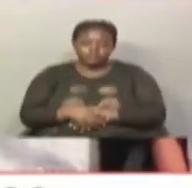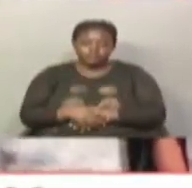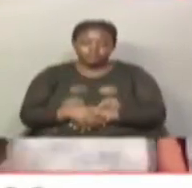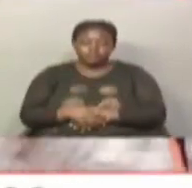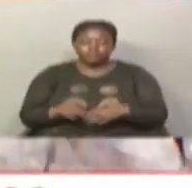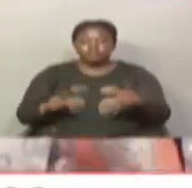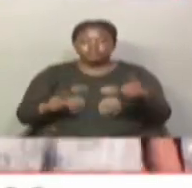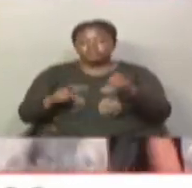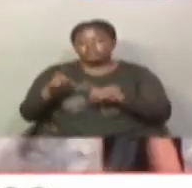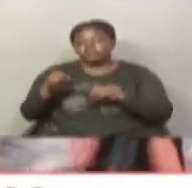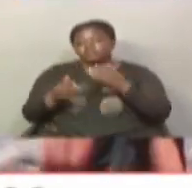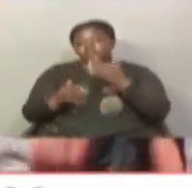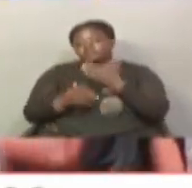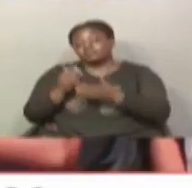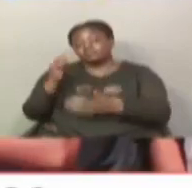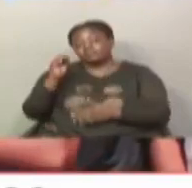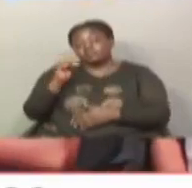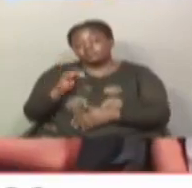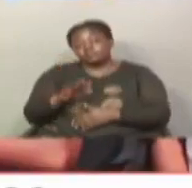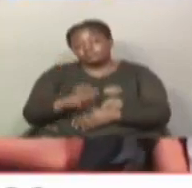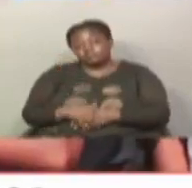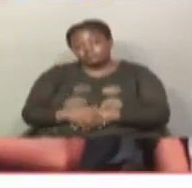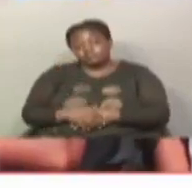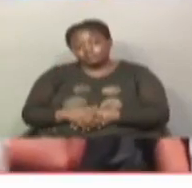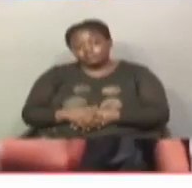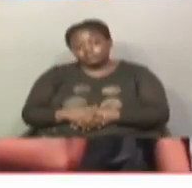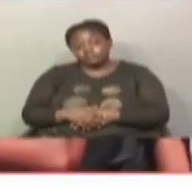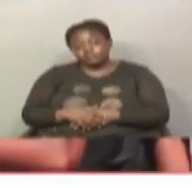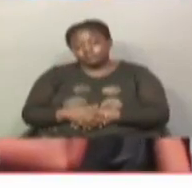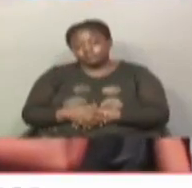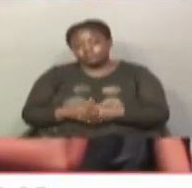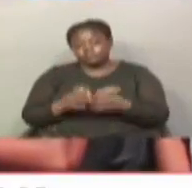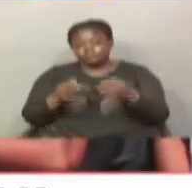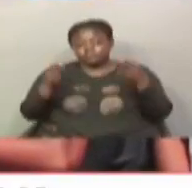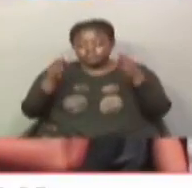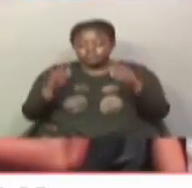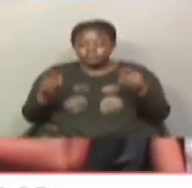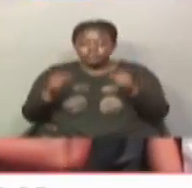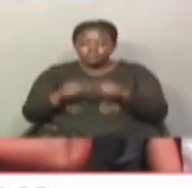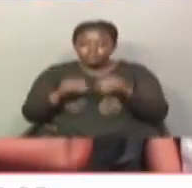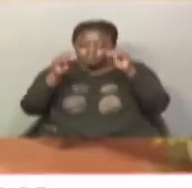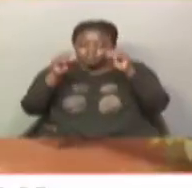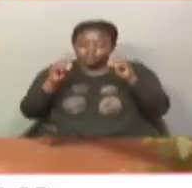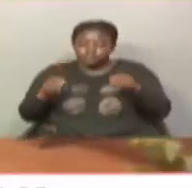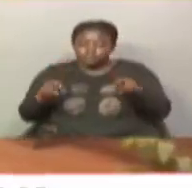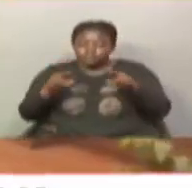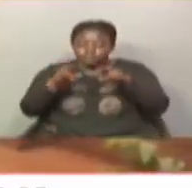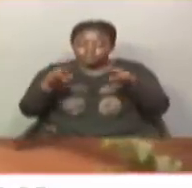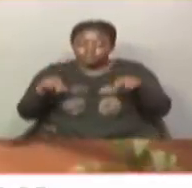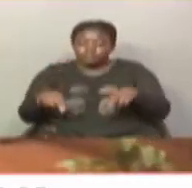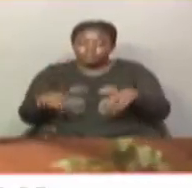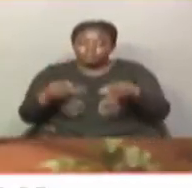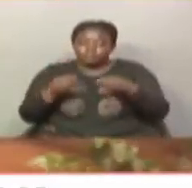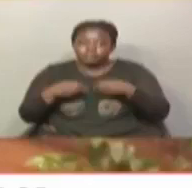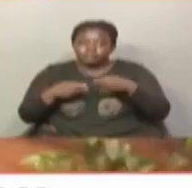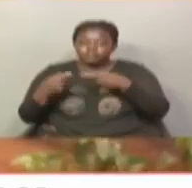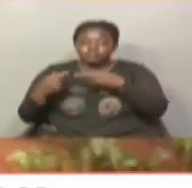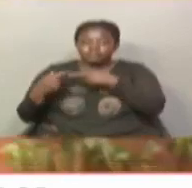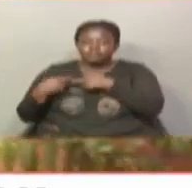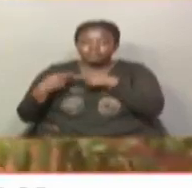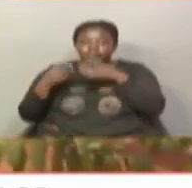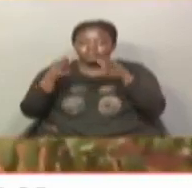abadirectors bafe bafwayo nnyo buli kye tusaba kyonna ng'abasomesa b'eyo kiraasi bakituwa avunaanyizibwa ku by'ensimbi Kizito